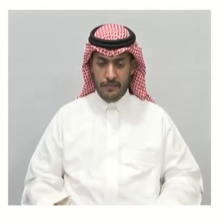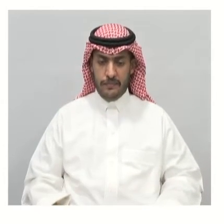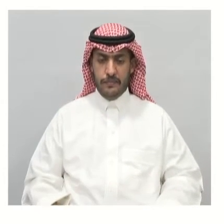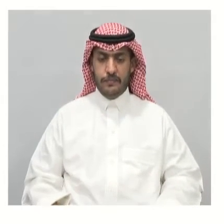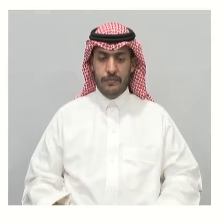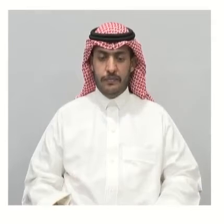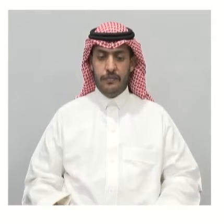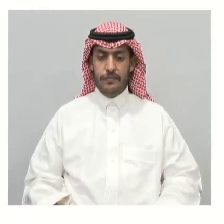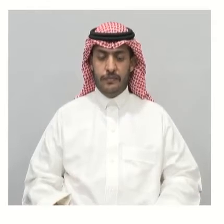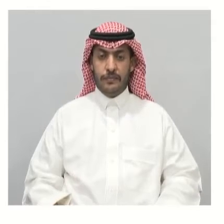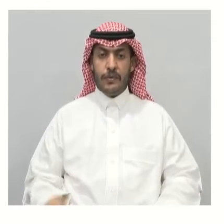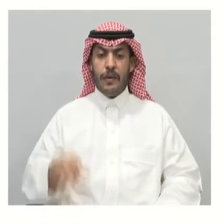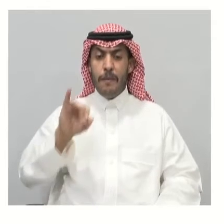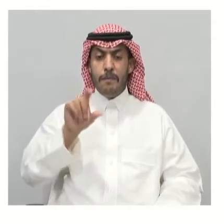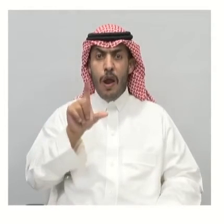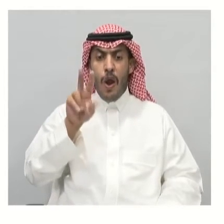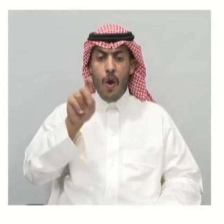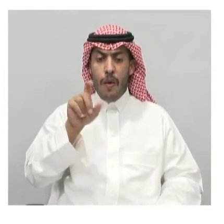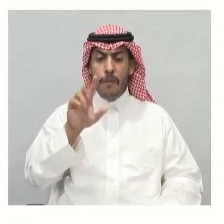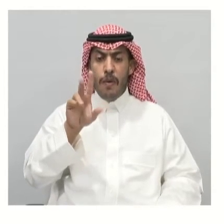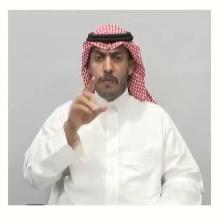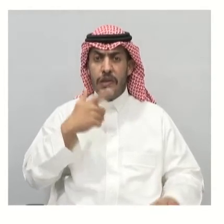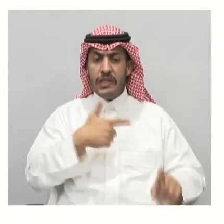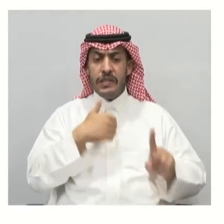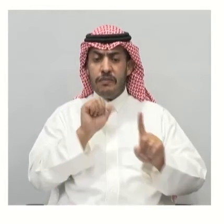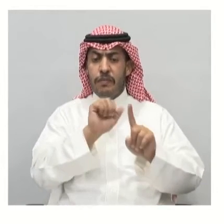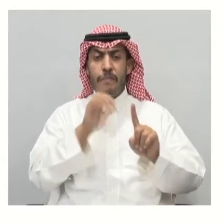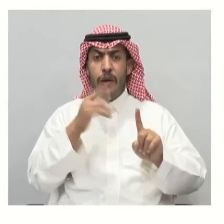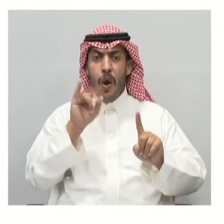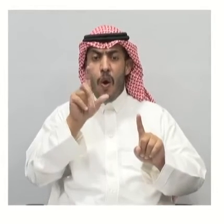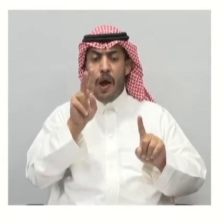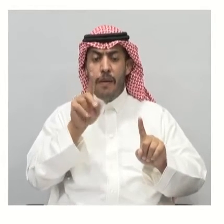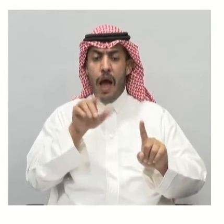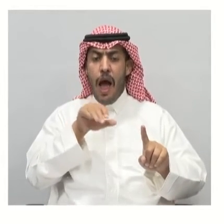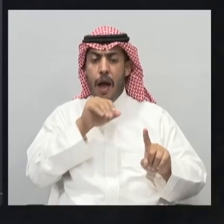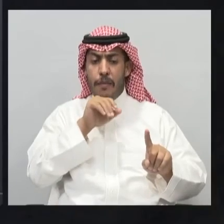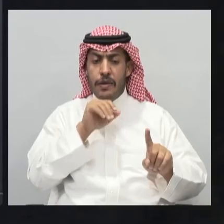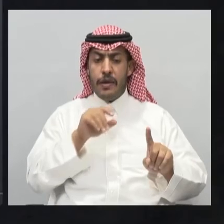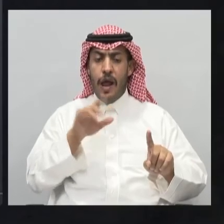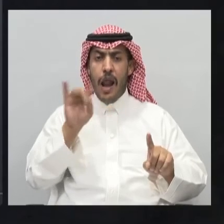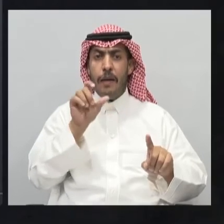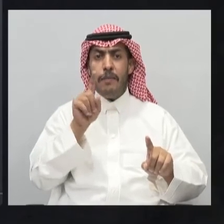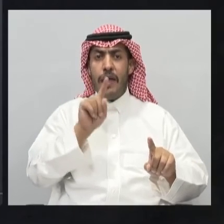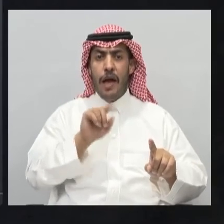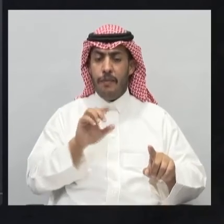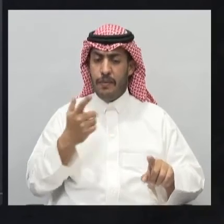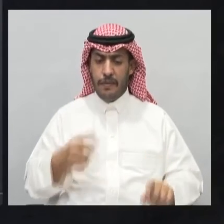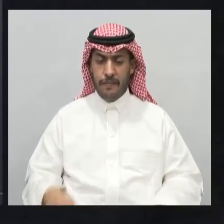الايمان اذا من لقب بابي الانبياء طلابي وطالبات